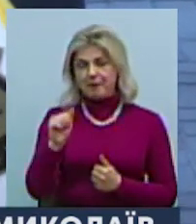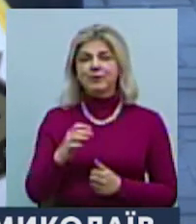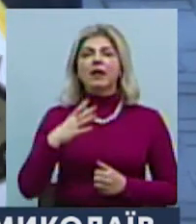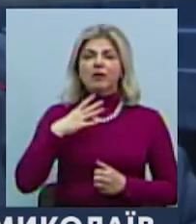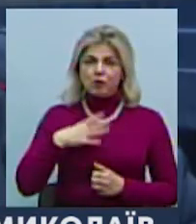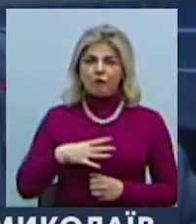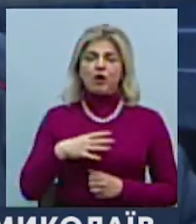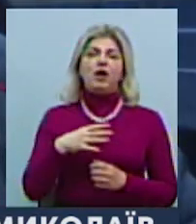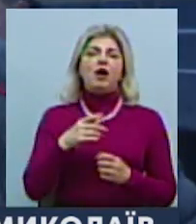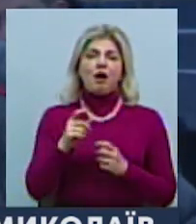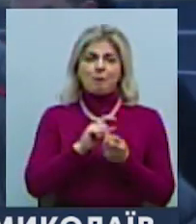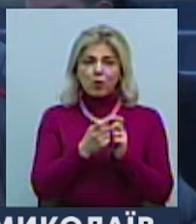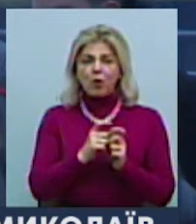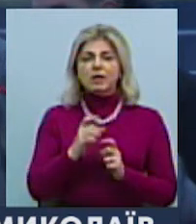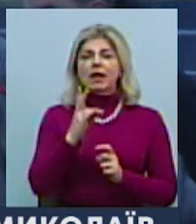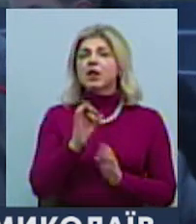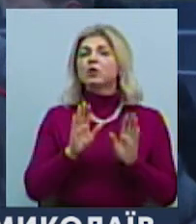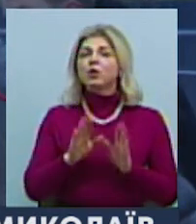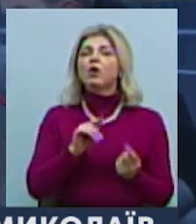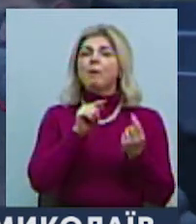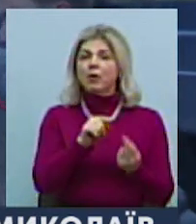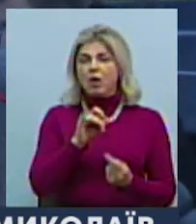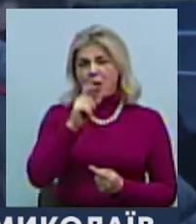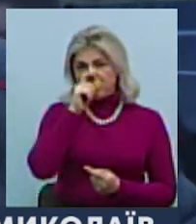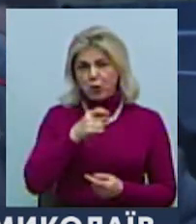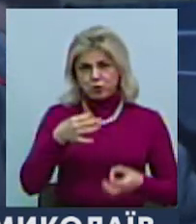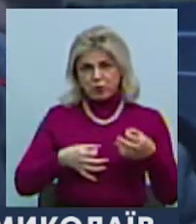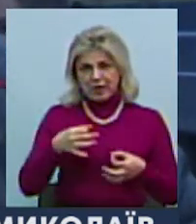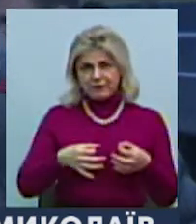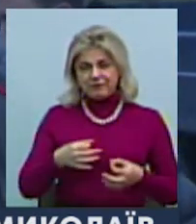довелося боротися не тільки проти супротивників, а й з неякісним суддівством.